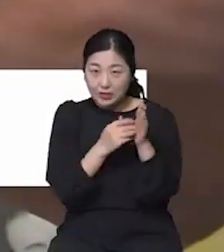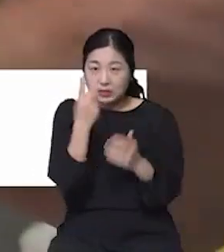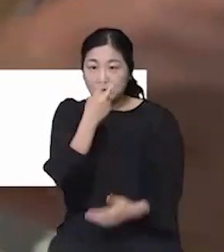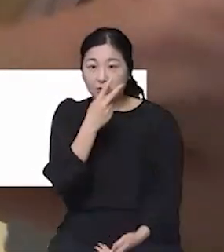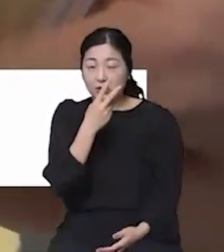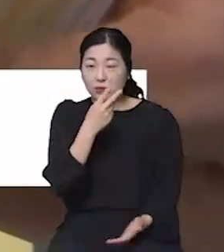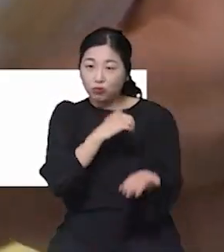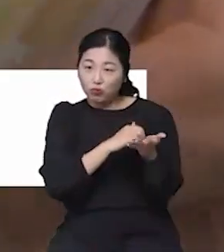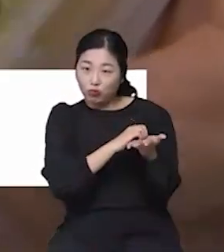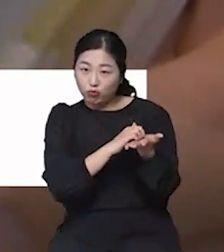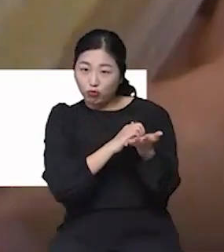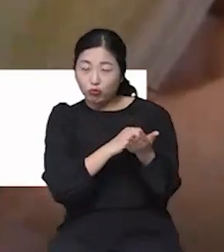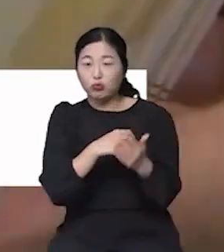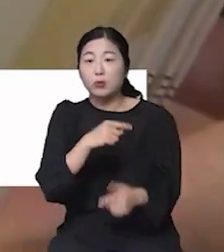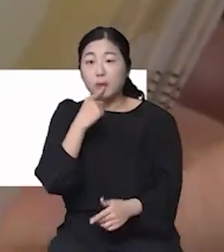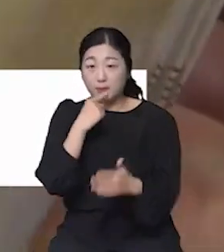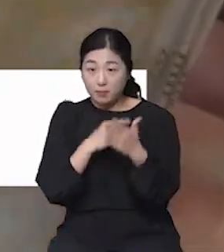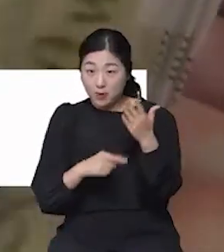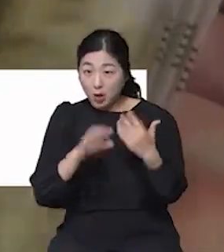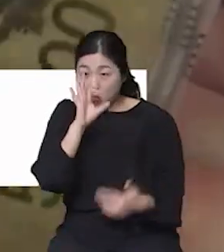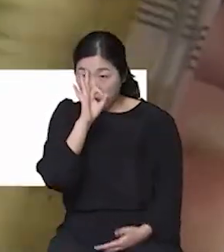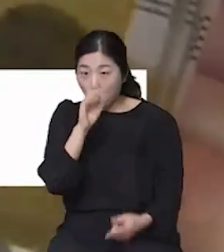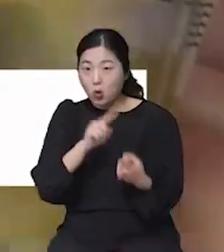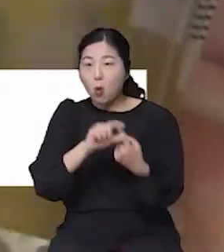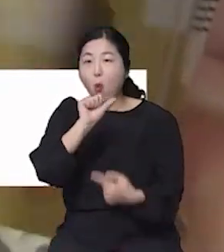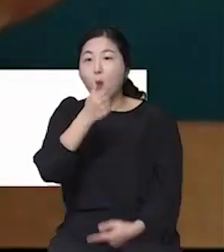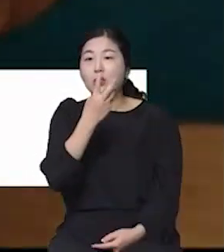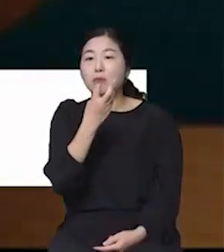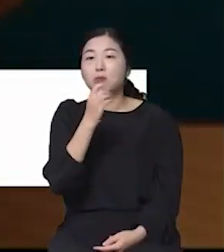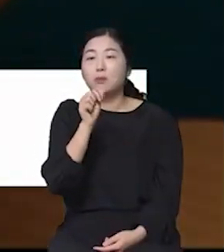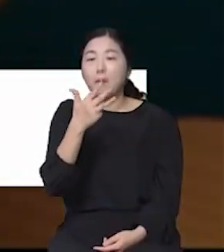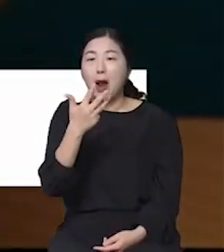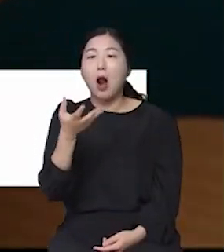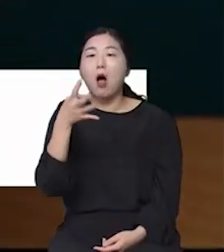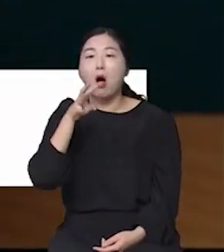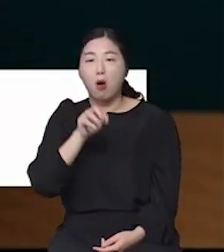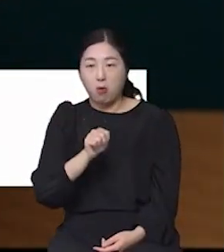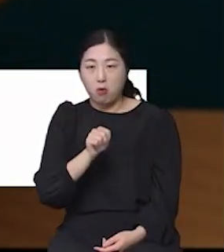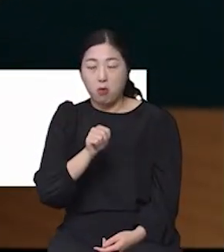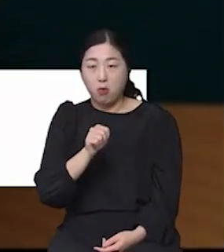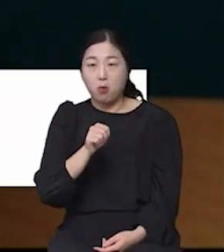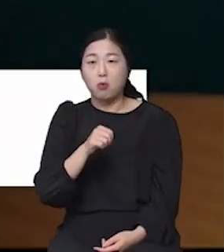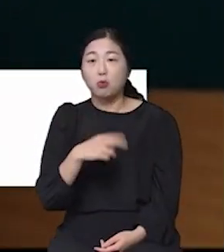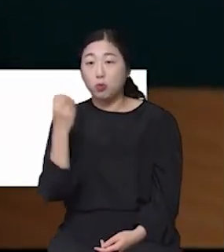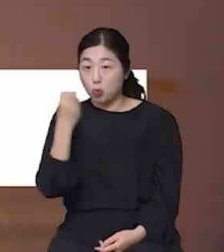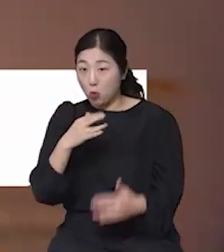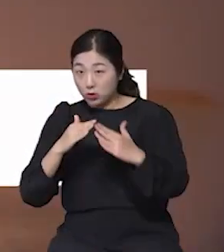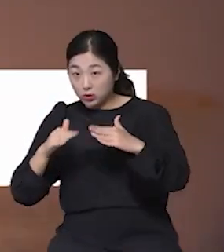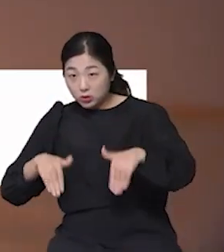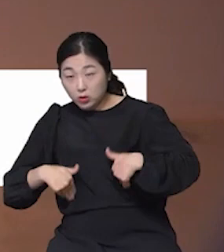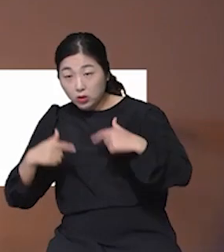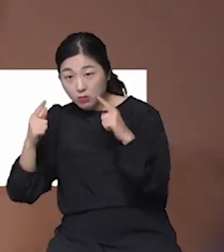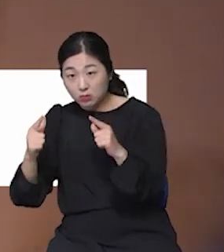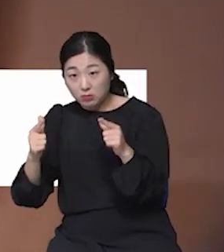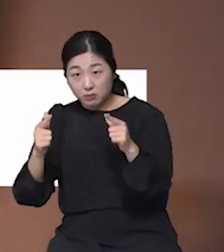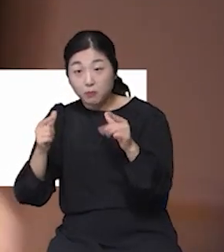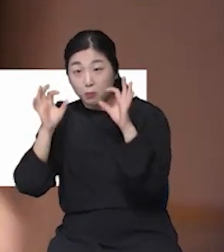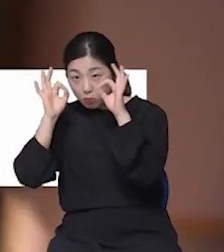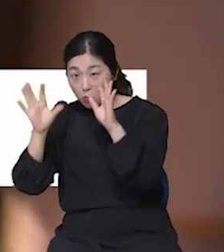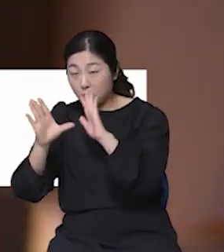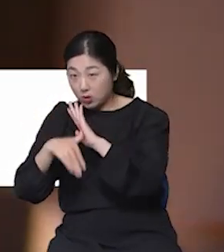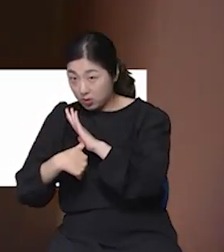2,290건의 보이스피싱 피해가 발생했고 피해액은 538억 원에 달했습니다. 또 전남에선 같은 기간